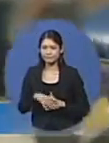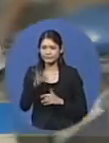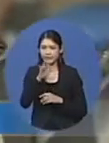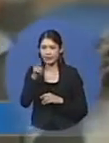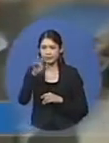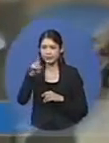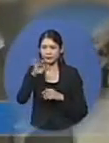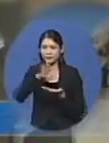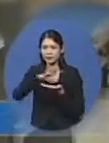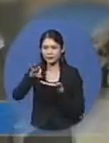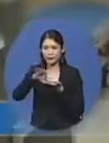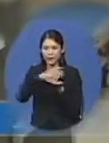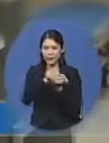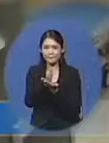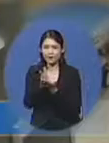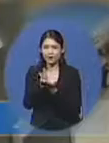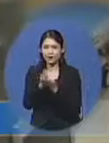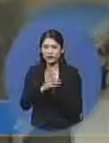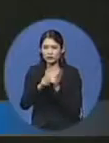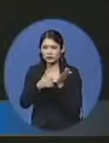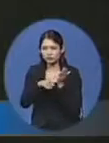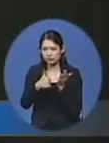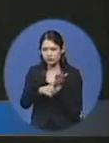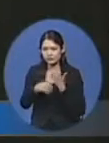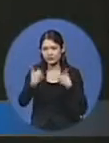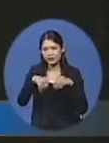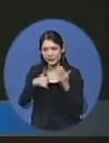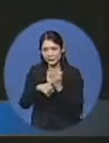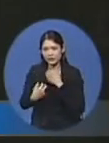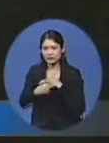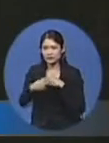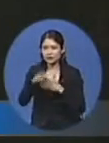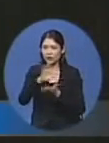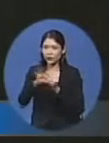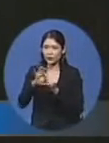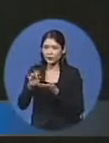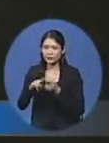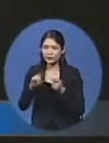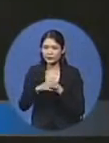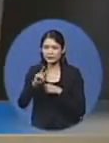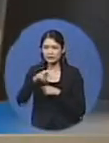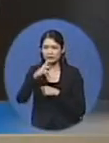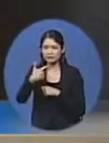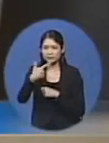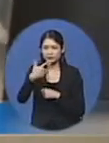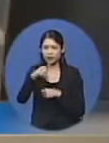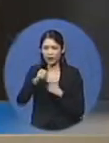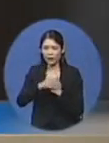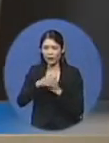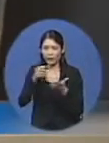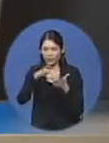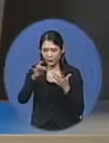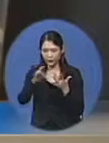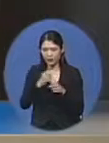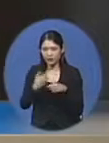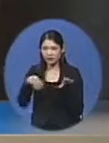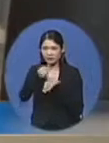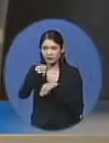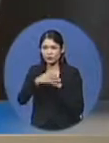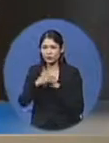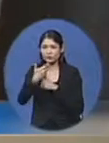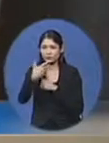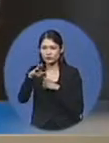예비비 지출 항목과 규모는 물자, 장비, 의료진 공급에 262억 원, 선별 진료소 설치에 69억